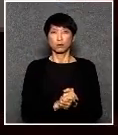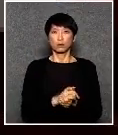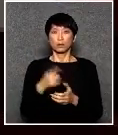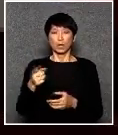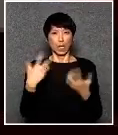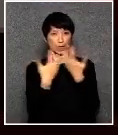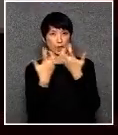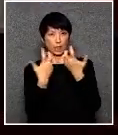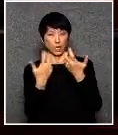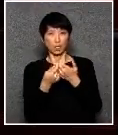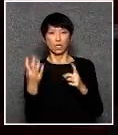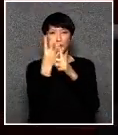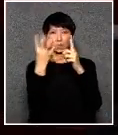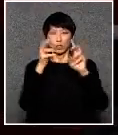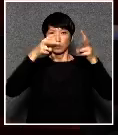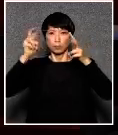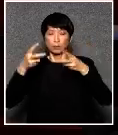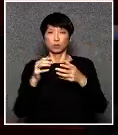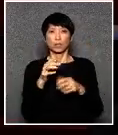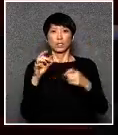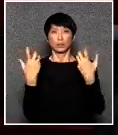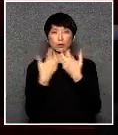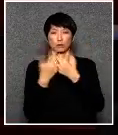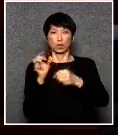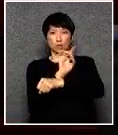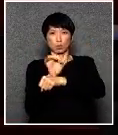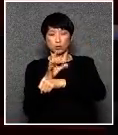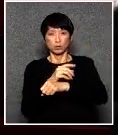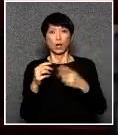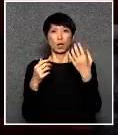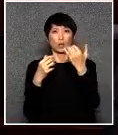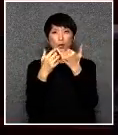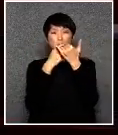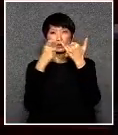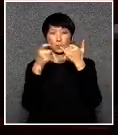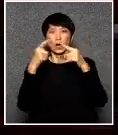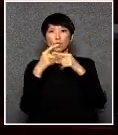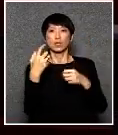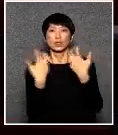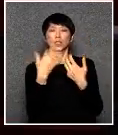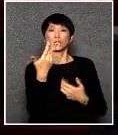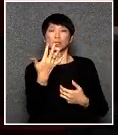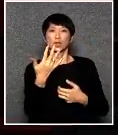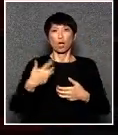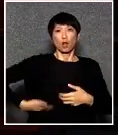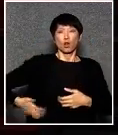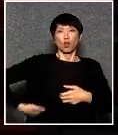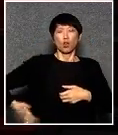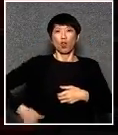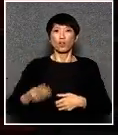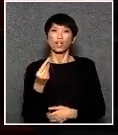下。14個總目乘14分鐘，再乘69人，係幾多時間？浪費幾多公帑啊？黃國